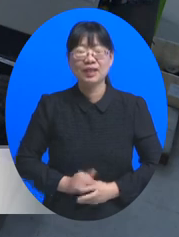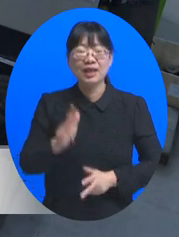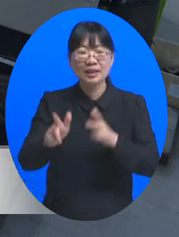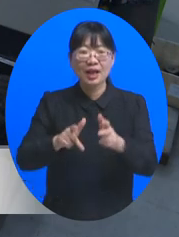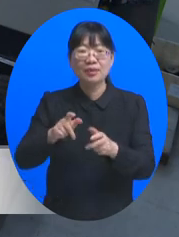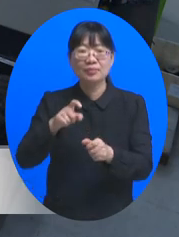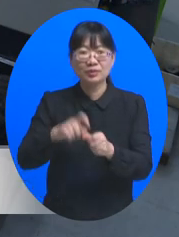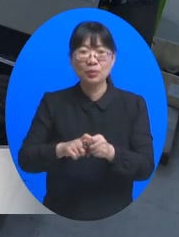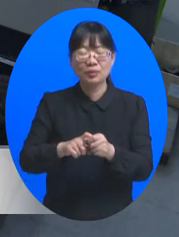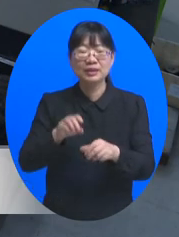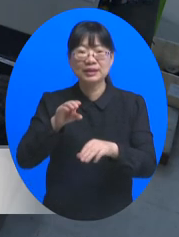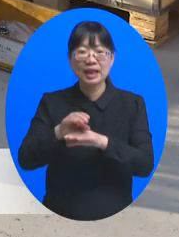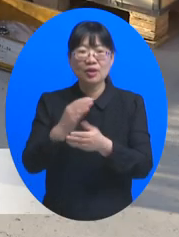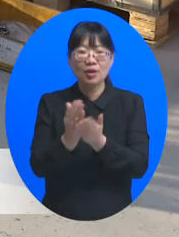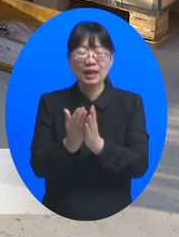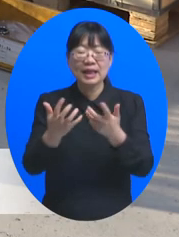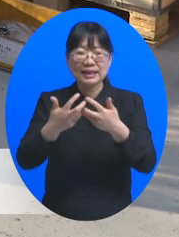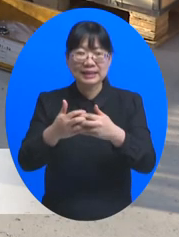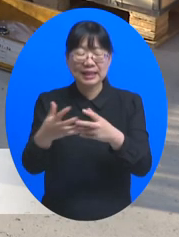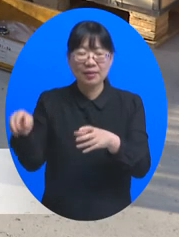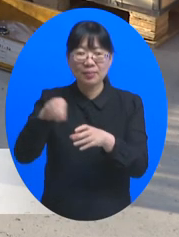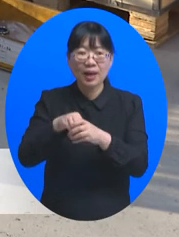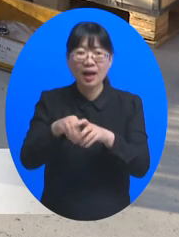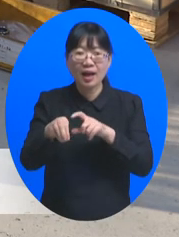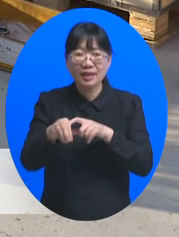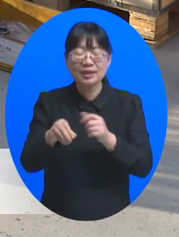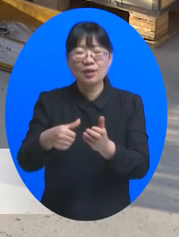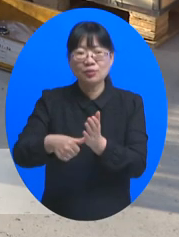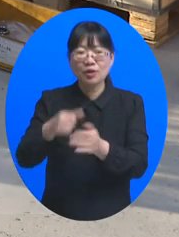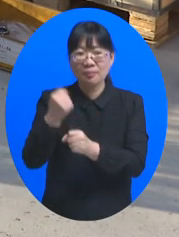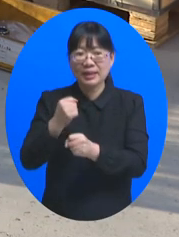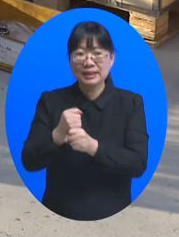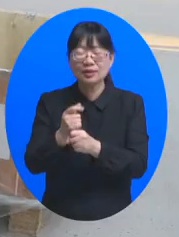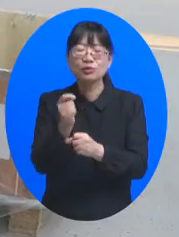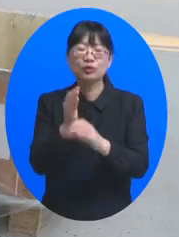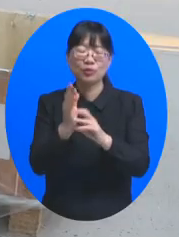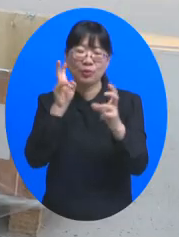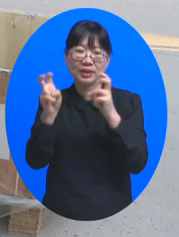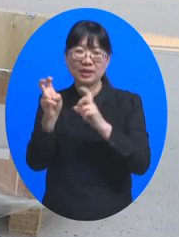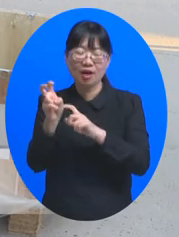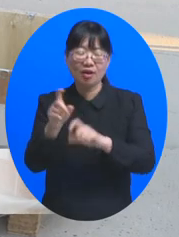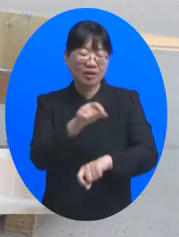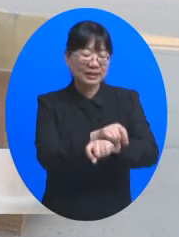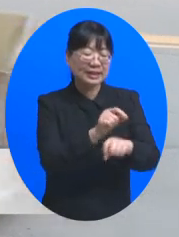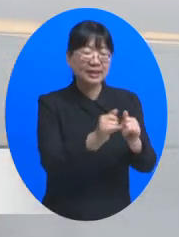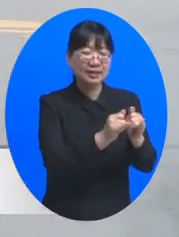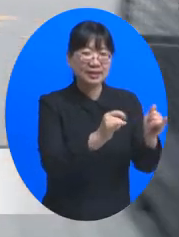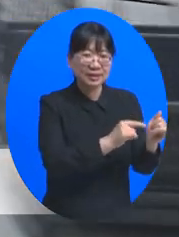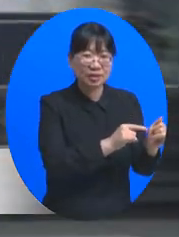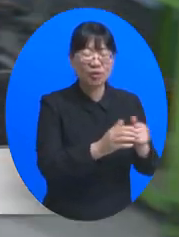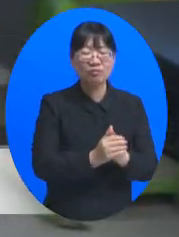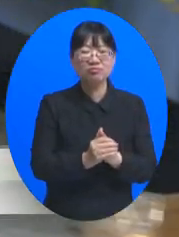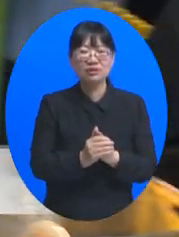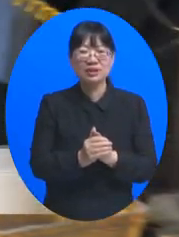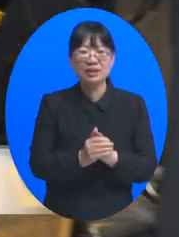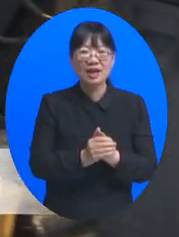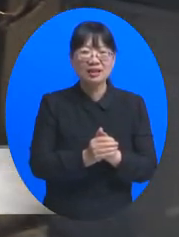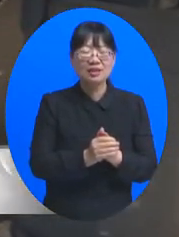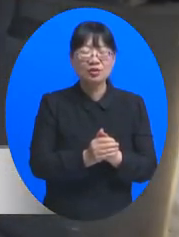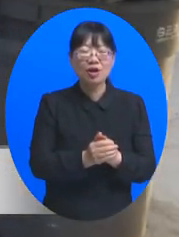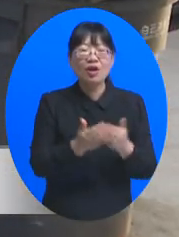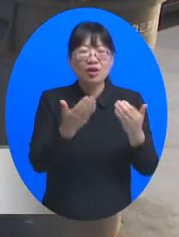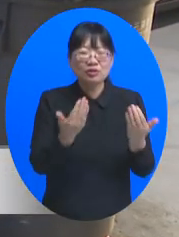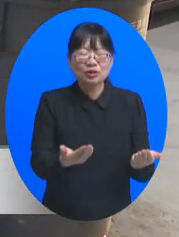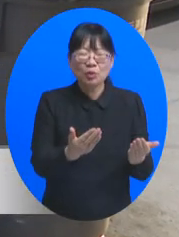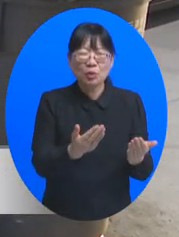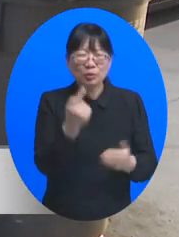산업용 차량 등 각종 기계에 들어가는 부품을 가공하는 이 중소기업. 회사원들, 제때 쓰기 눈치 보이는 연차